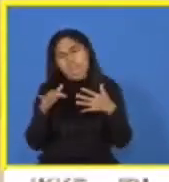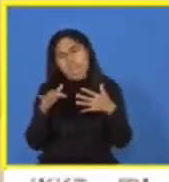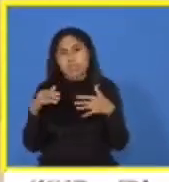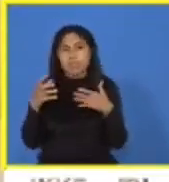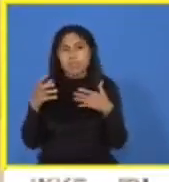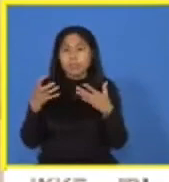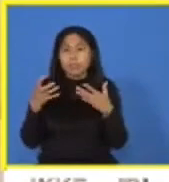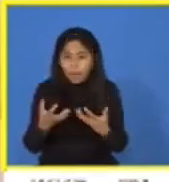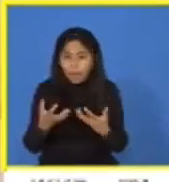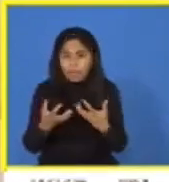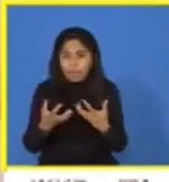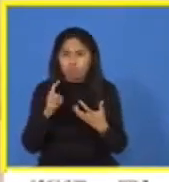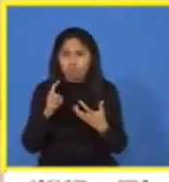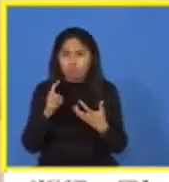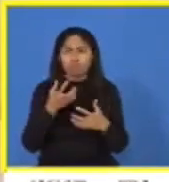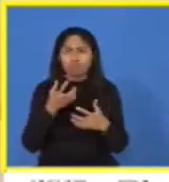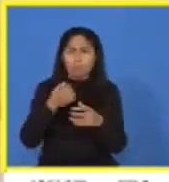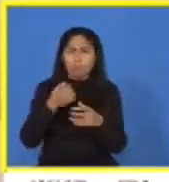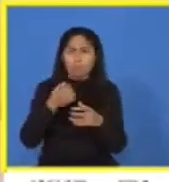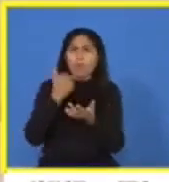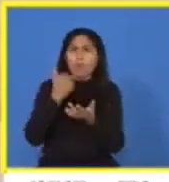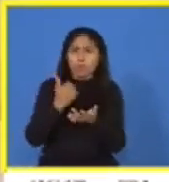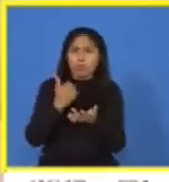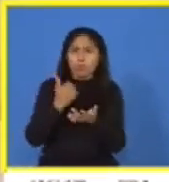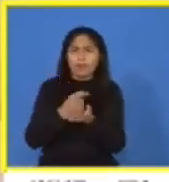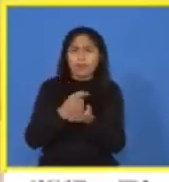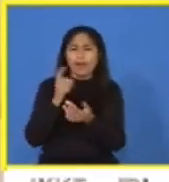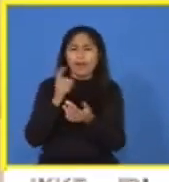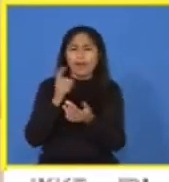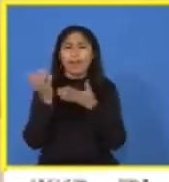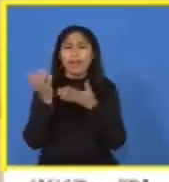membutuhkan bantuan dari pelayanan atau